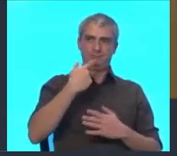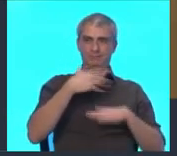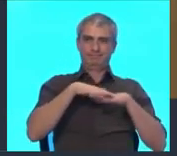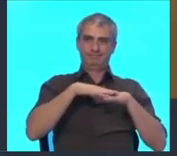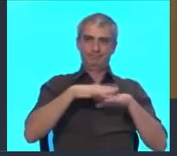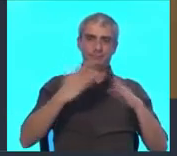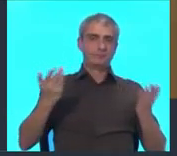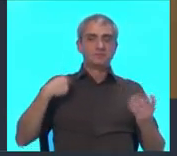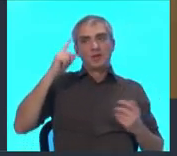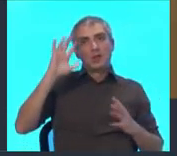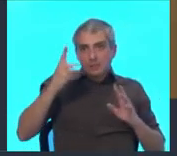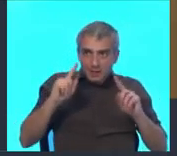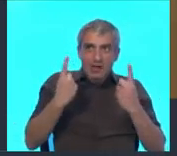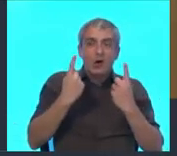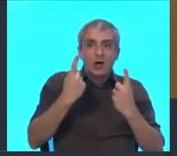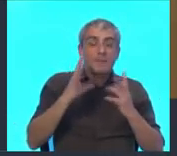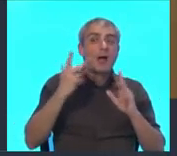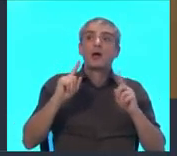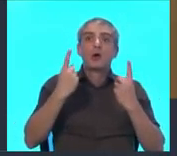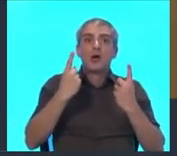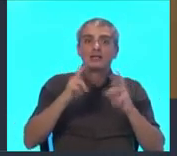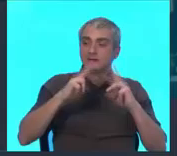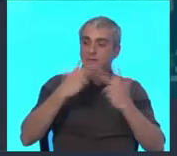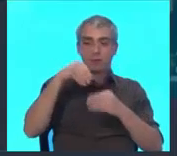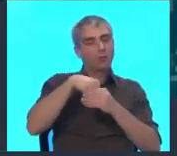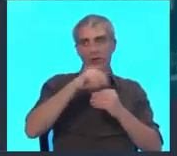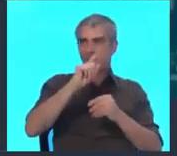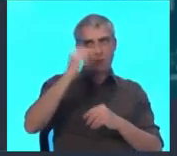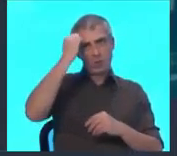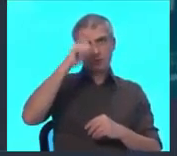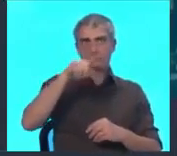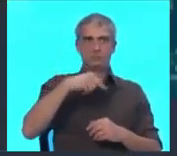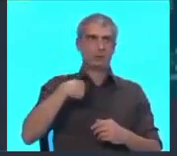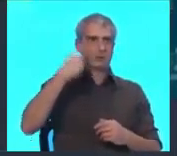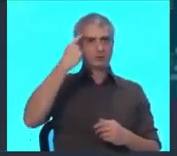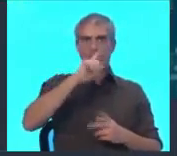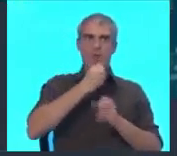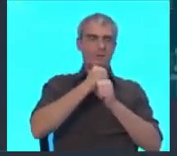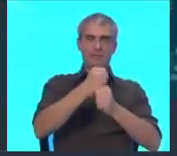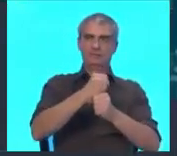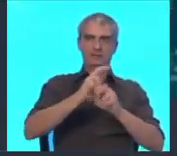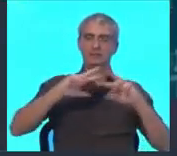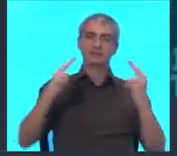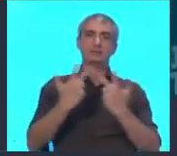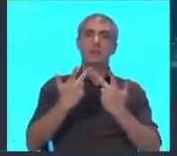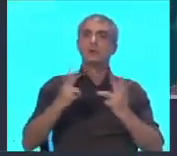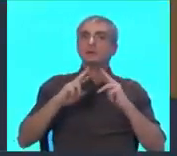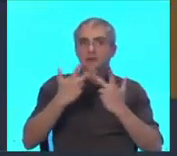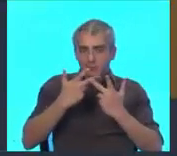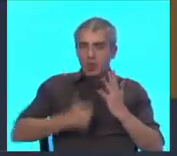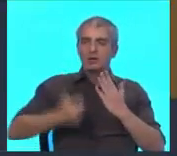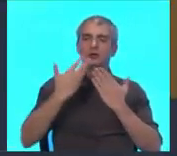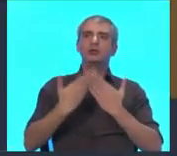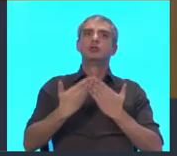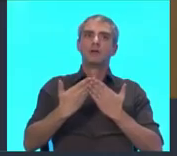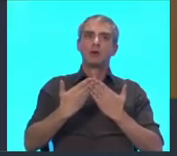לא יודע מה היה קורה, לציבור בחוריו אם הוא לא היה חוזר בו. אני חושב שהוא לא מייצג את הציבור, ראשי ישיבות ההסדר.